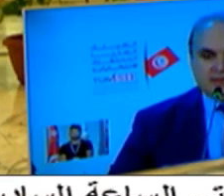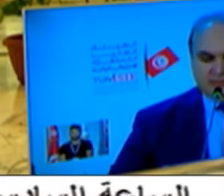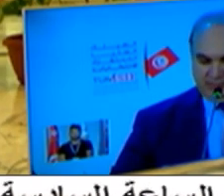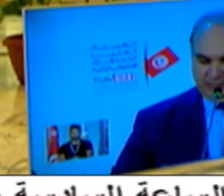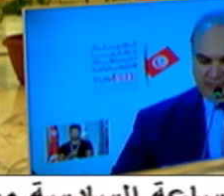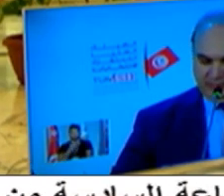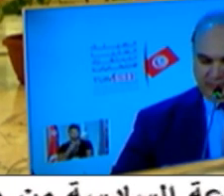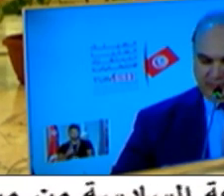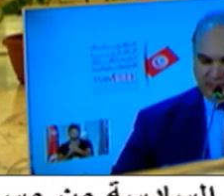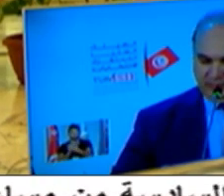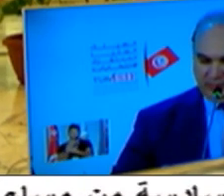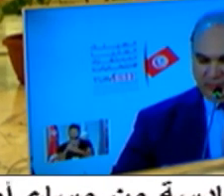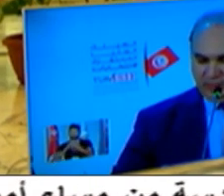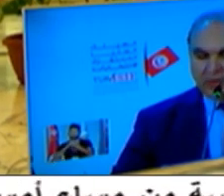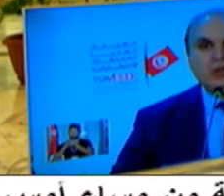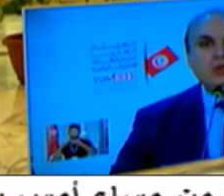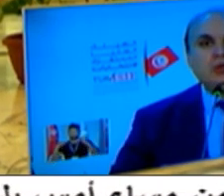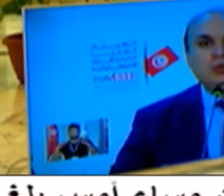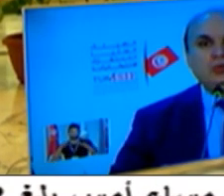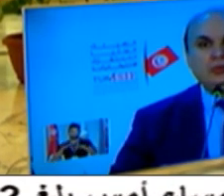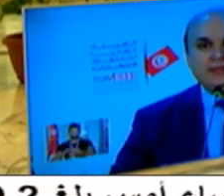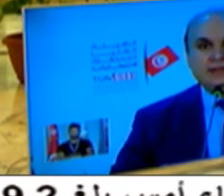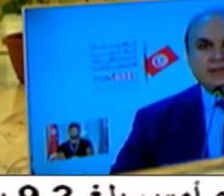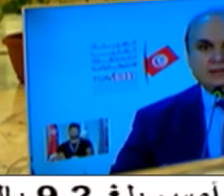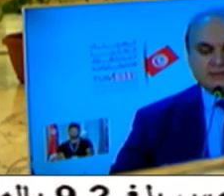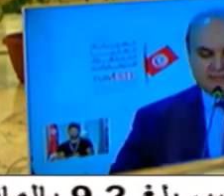للهيئه العليا للانتخابات